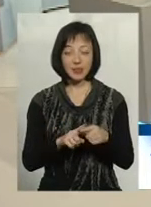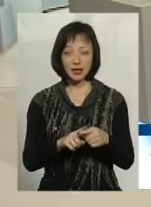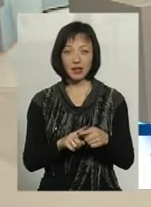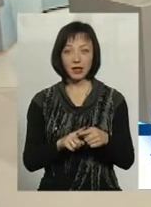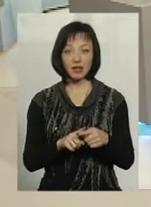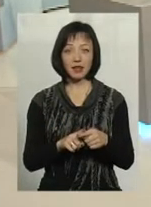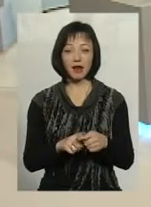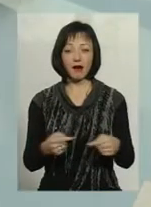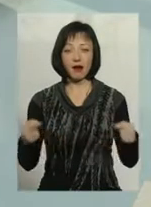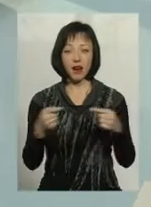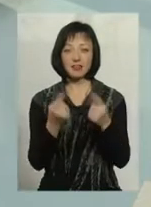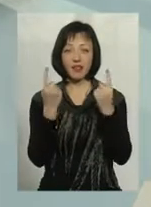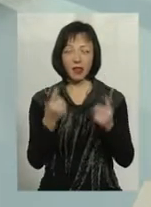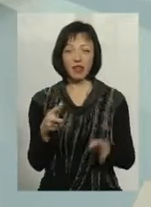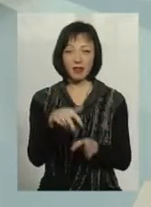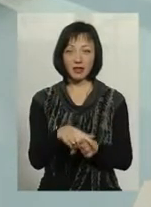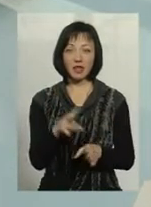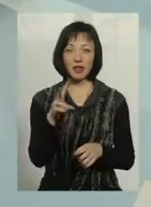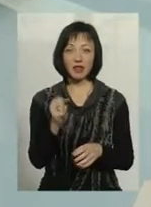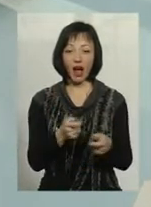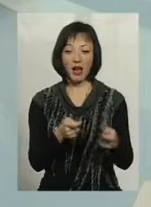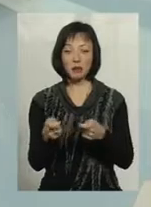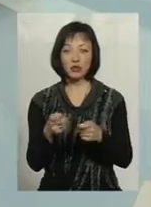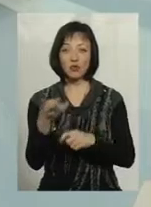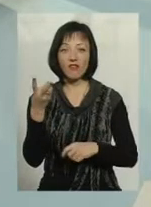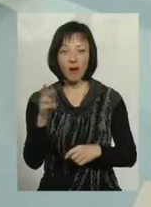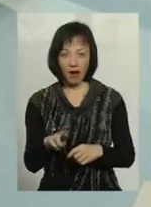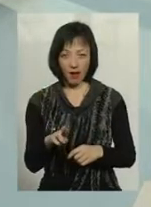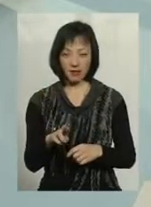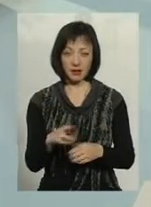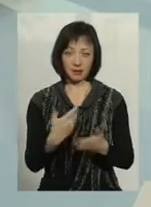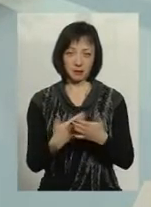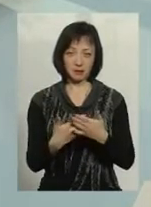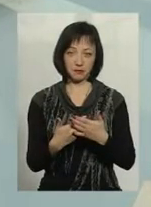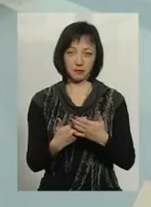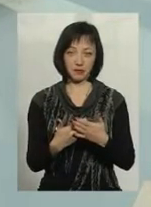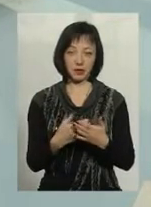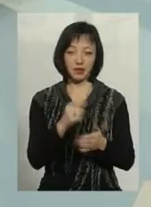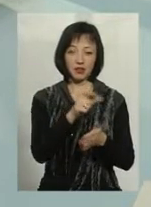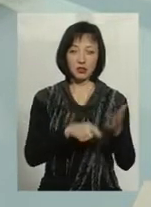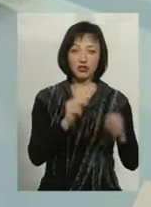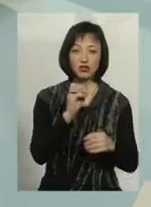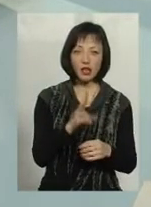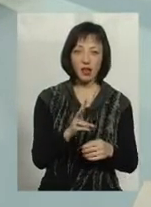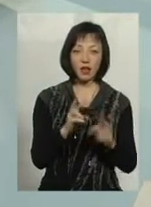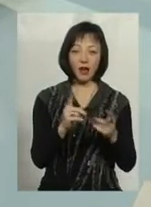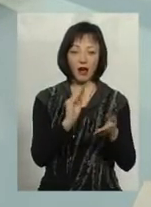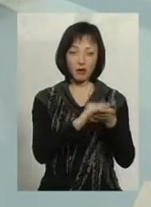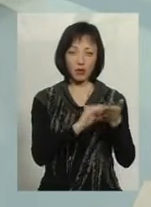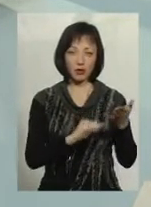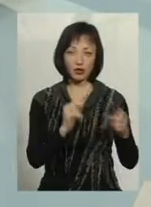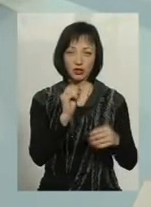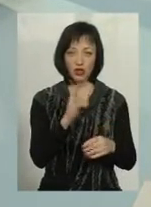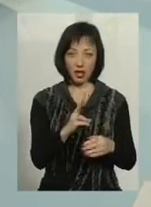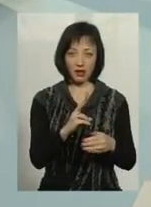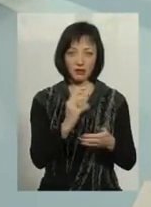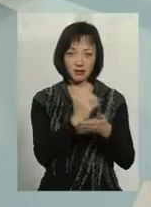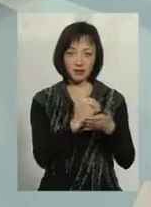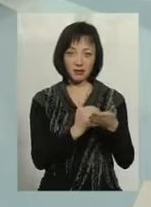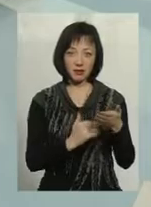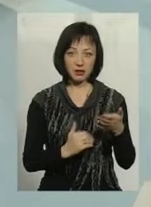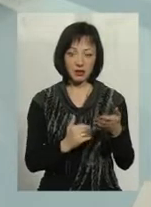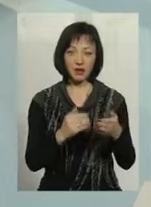такої можливості не має. І третє питання, вірніше, що я хочу сказати. Ви знаєте, що ми